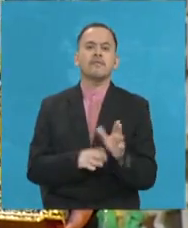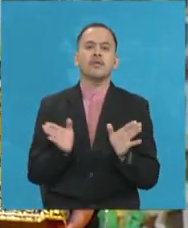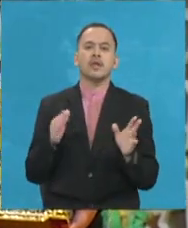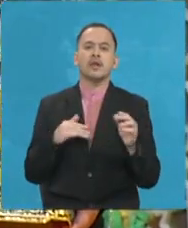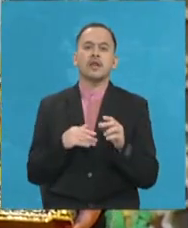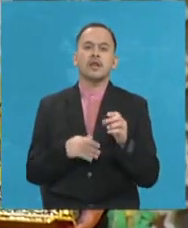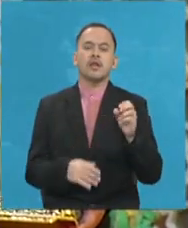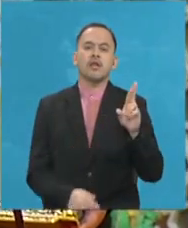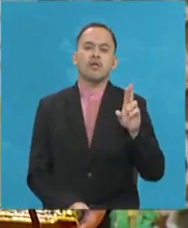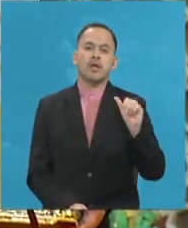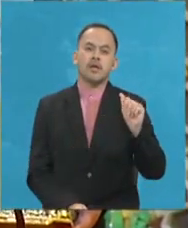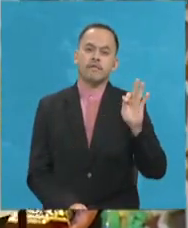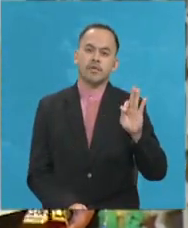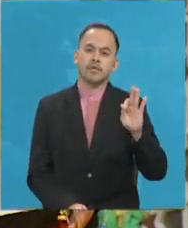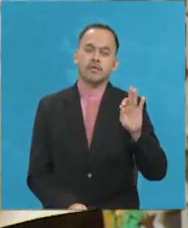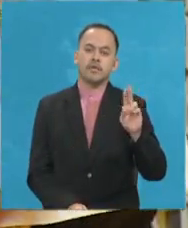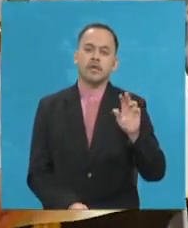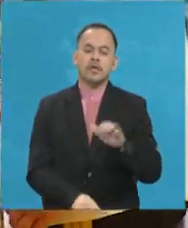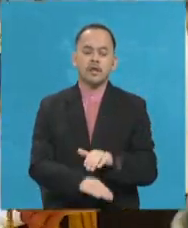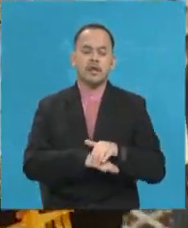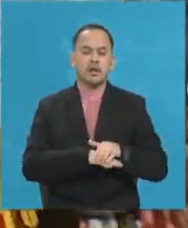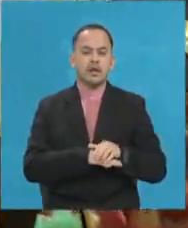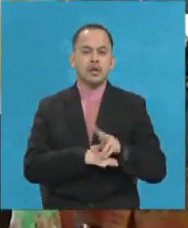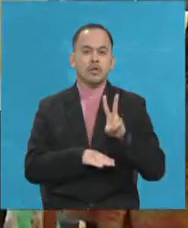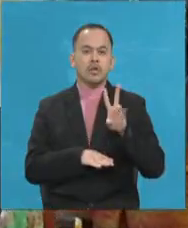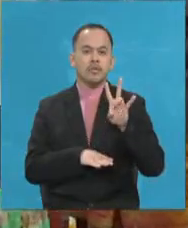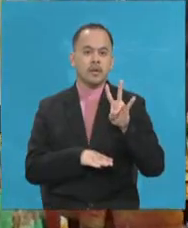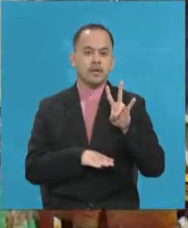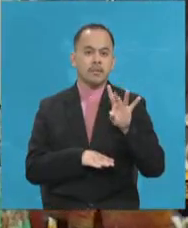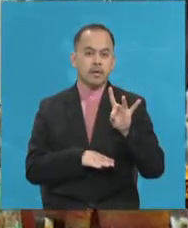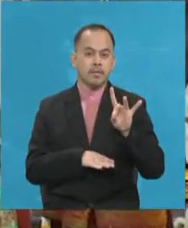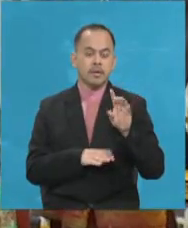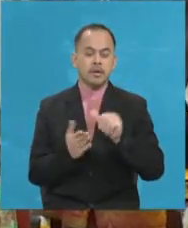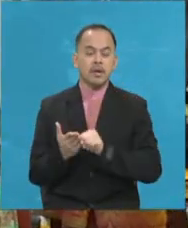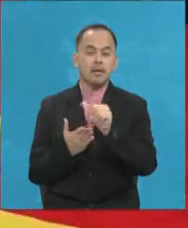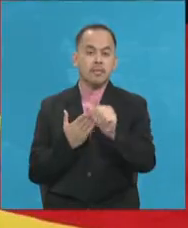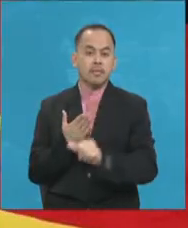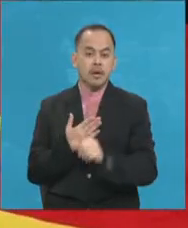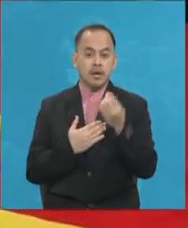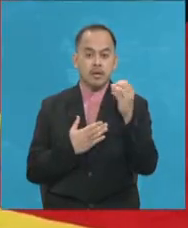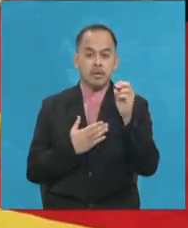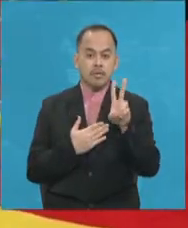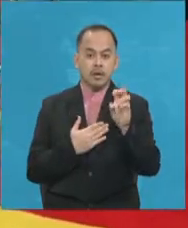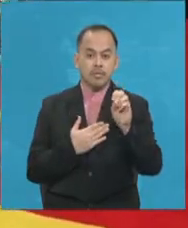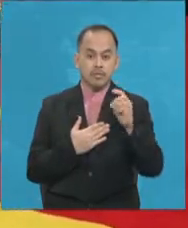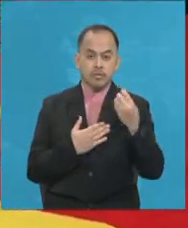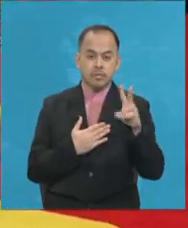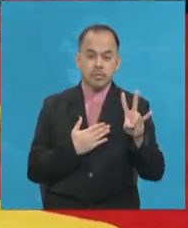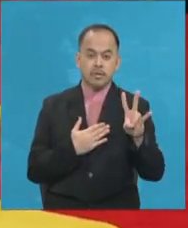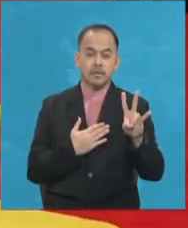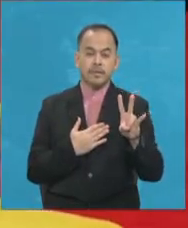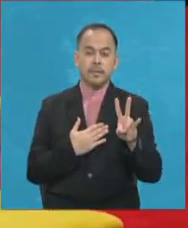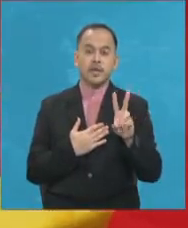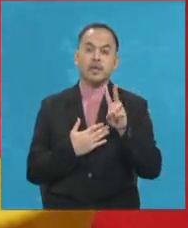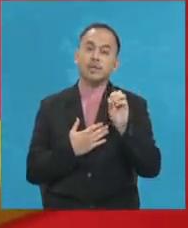evos Kernel ini The Kingdom pada 28 April 2017 sekitar Hai pada 20